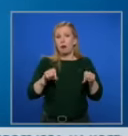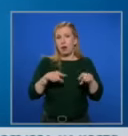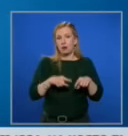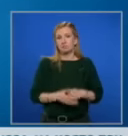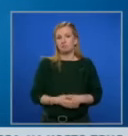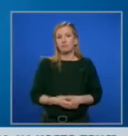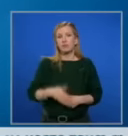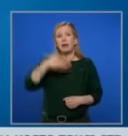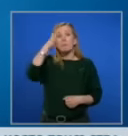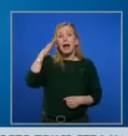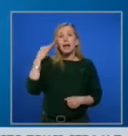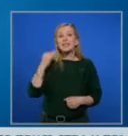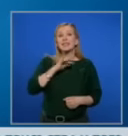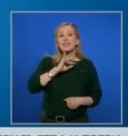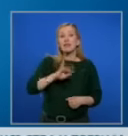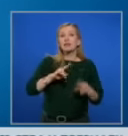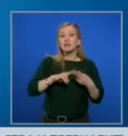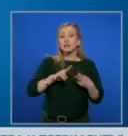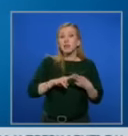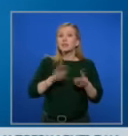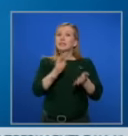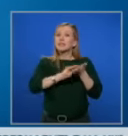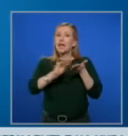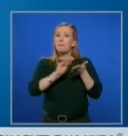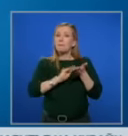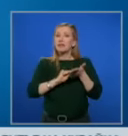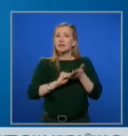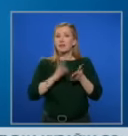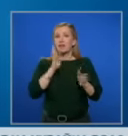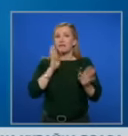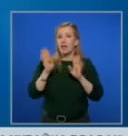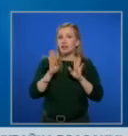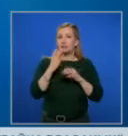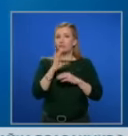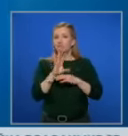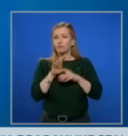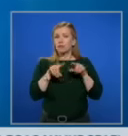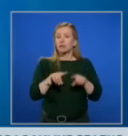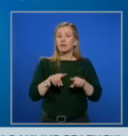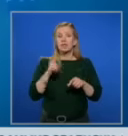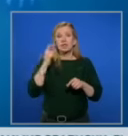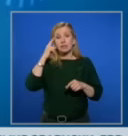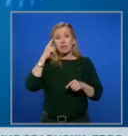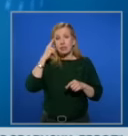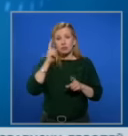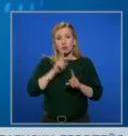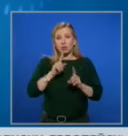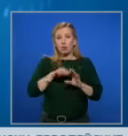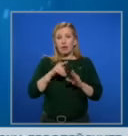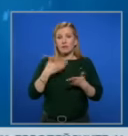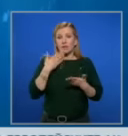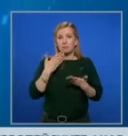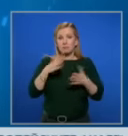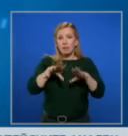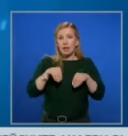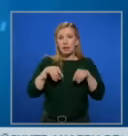на Иван Владимиров съобщи за загубата на сина си с емоционален пост в социалната мрежа. В него казва, че съзнанието й отказва да приеме, че случилото